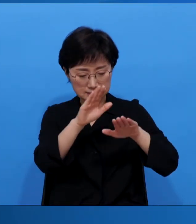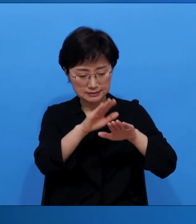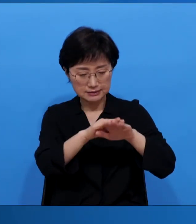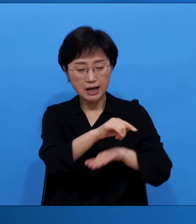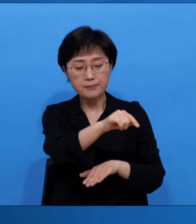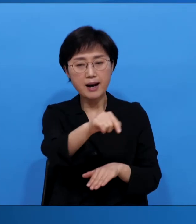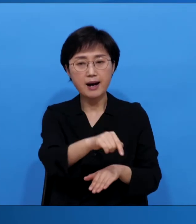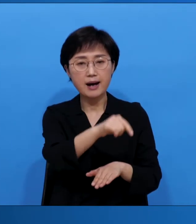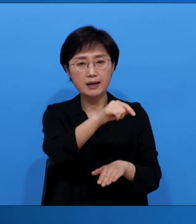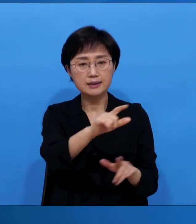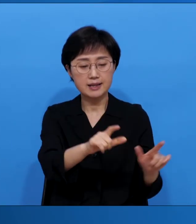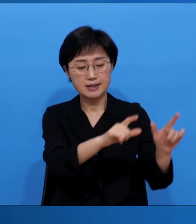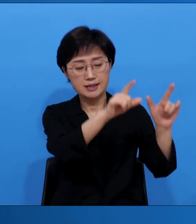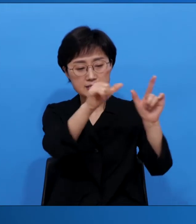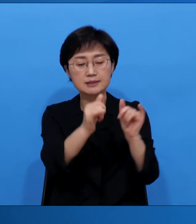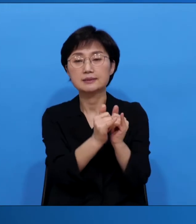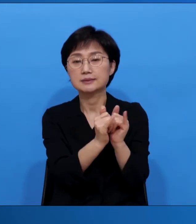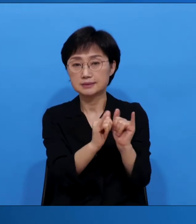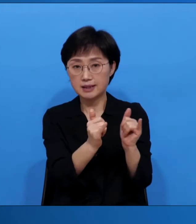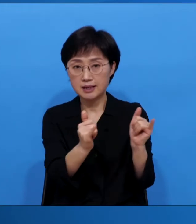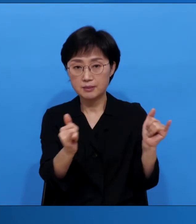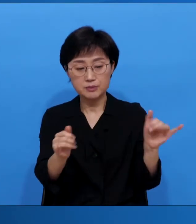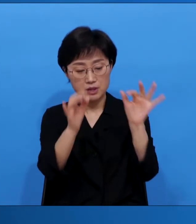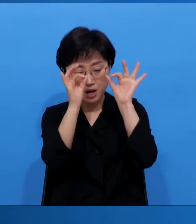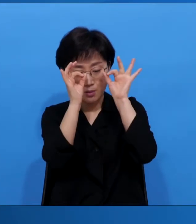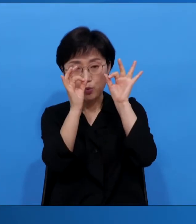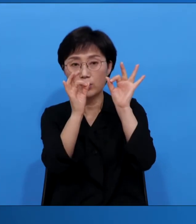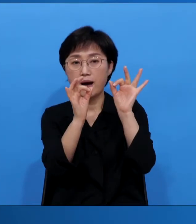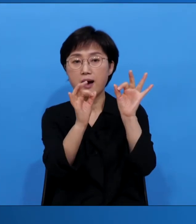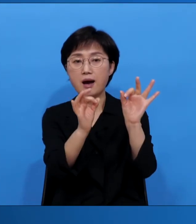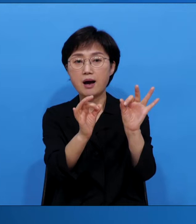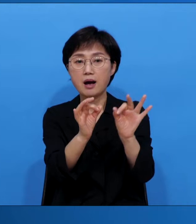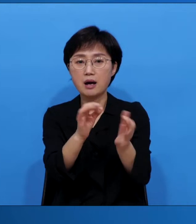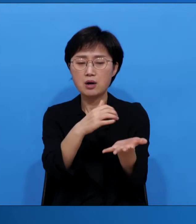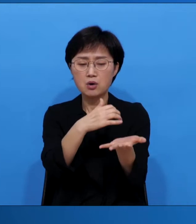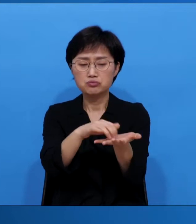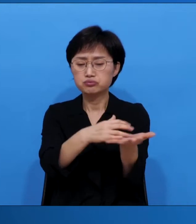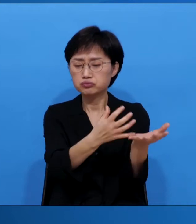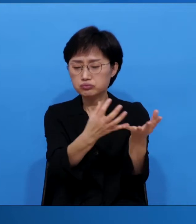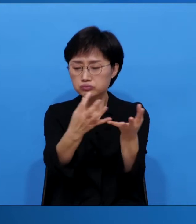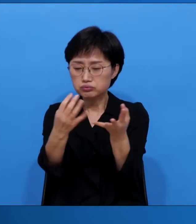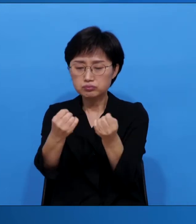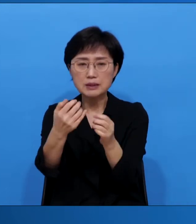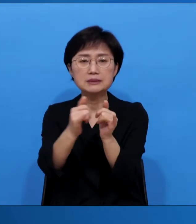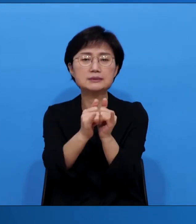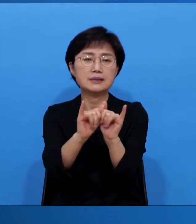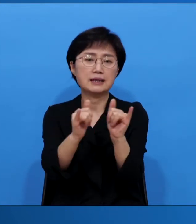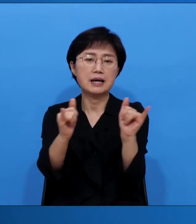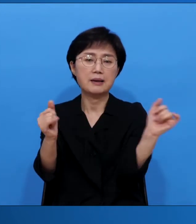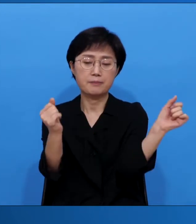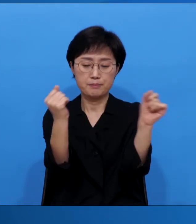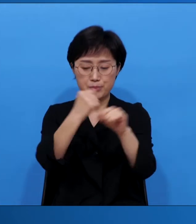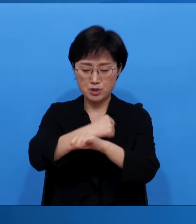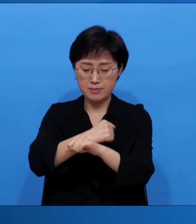흑암에 사는 백성들을 보라 수많은 심령